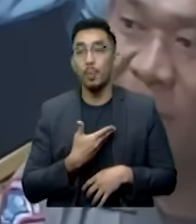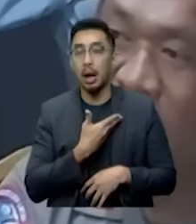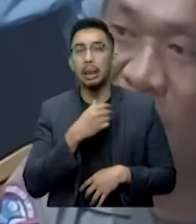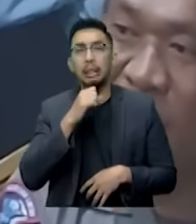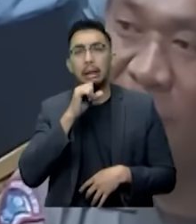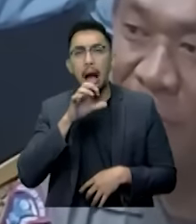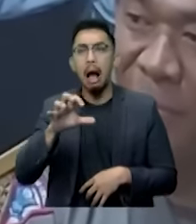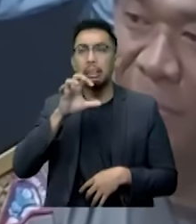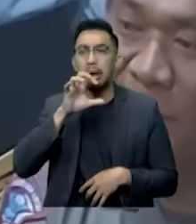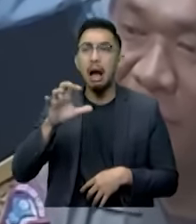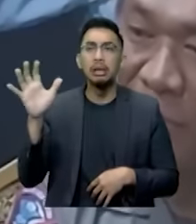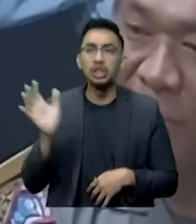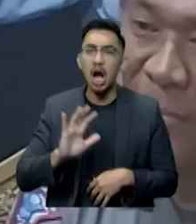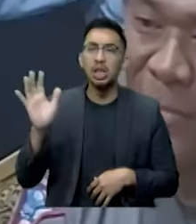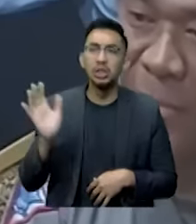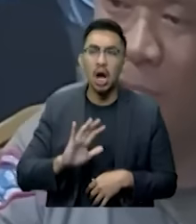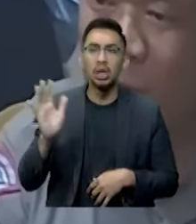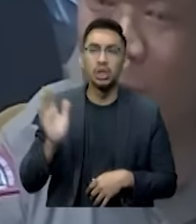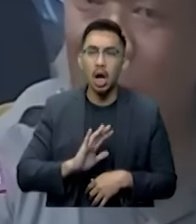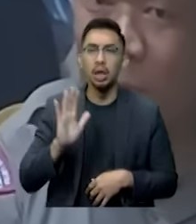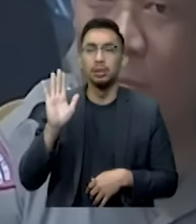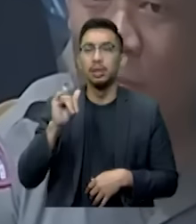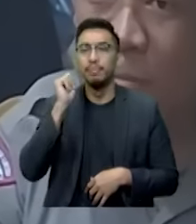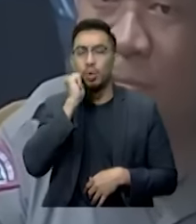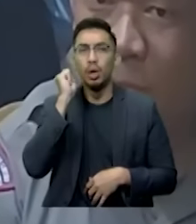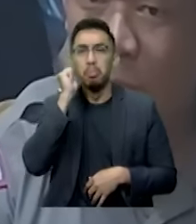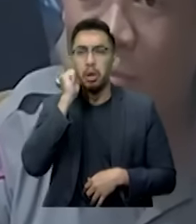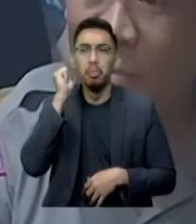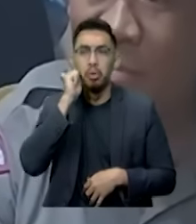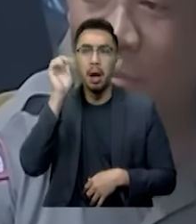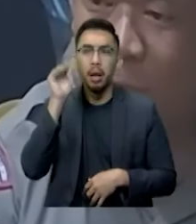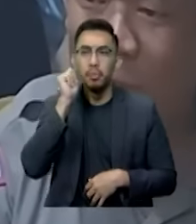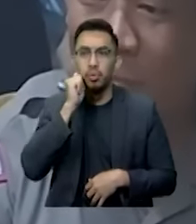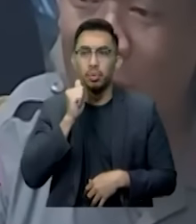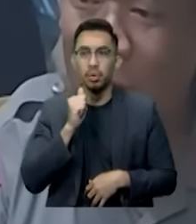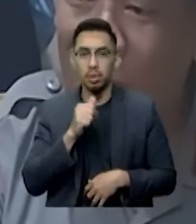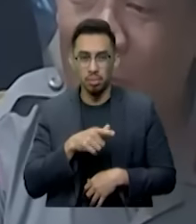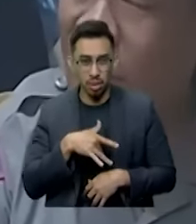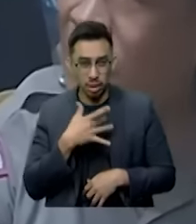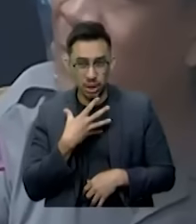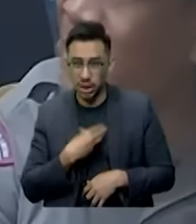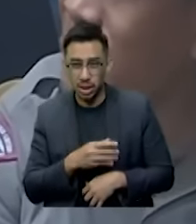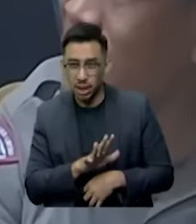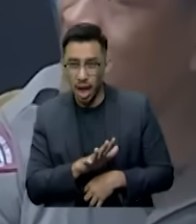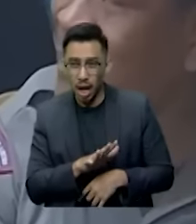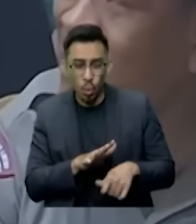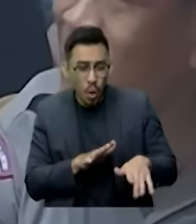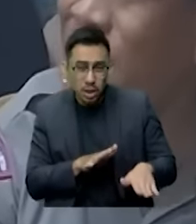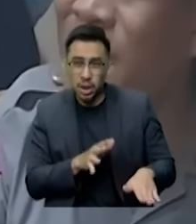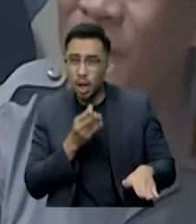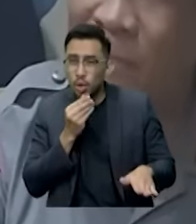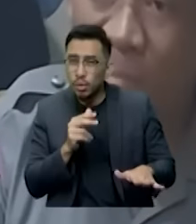ya, tetap nganan laksanakan terus ya. Iya. Nganan nak rasa kasihan, sementara nggak ada anak kecil kan? Emang hilang kita di